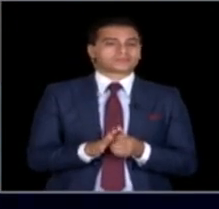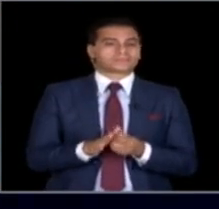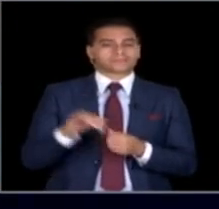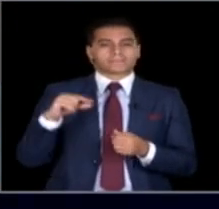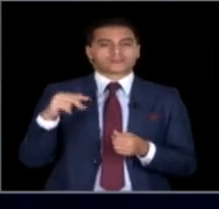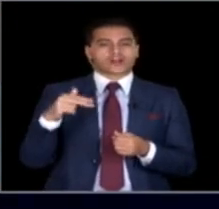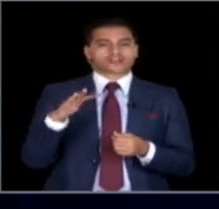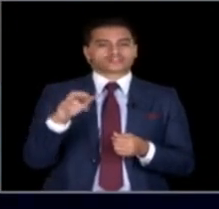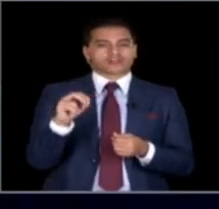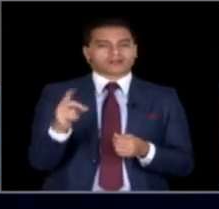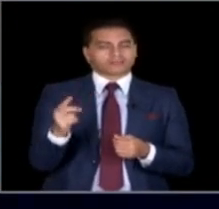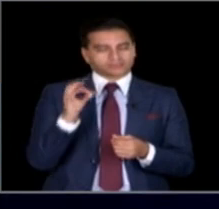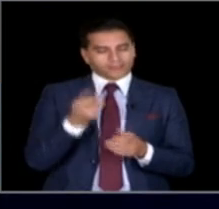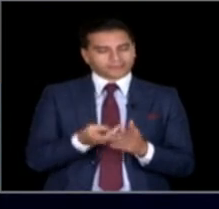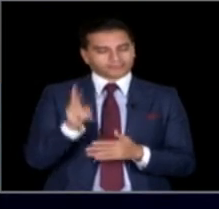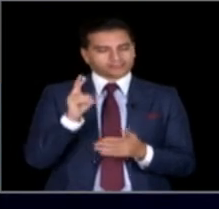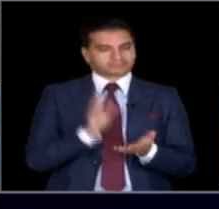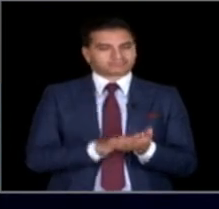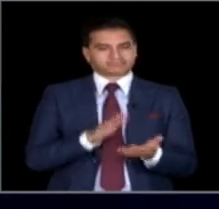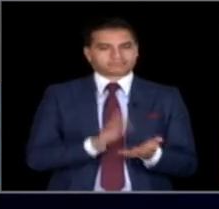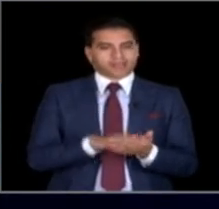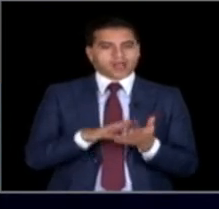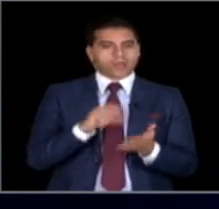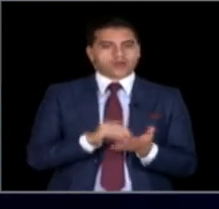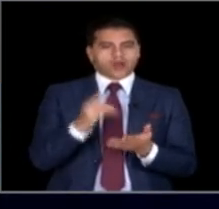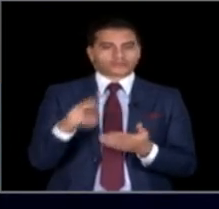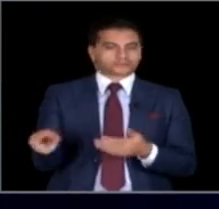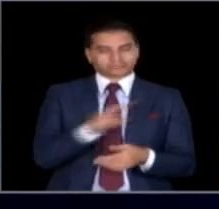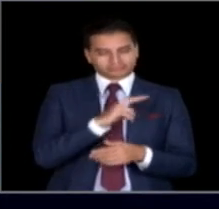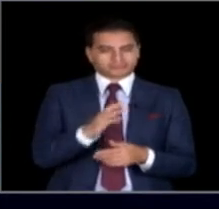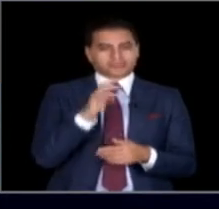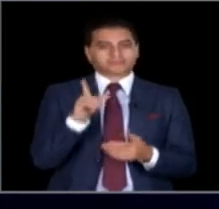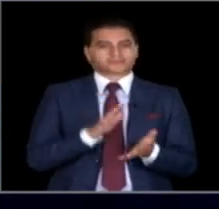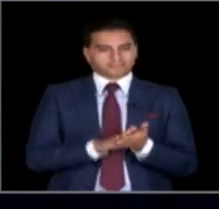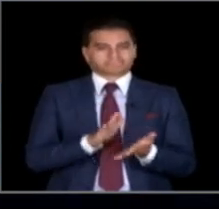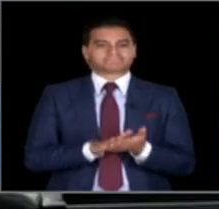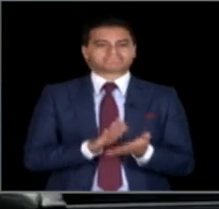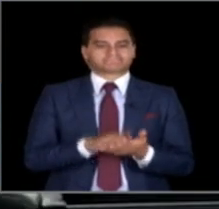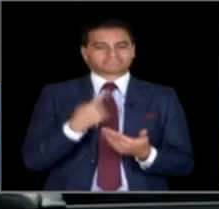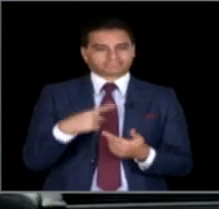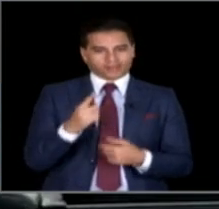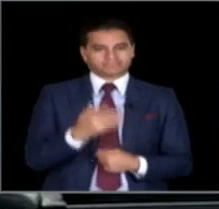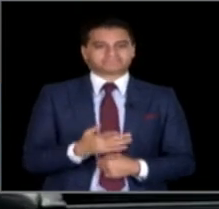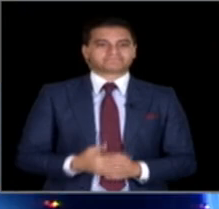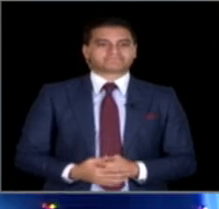مدغشقر. مدغشقر طبعا يا محمود، اول 10 نقط ليك اجابه صحيحه.